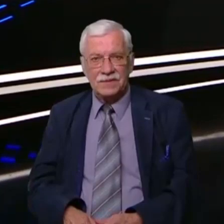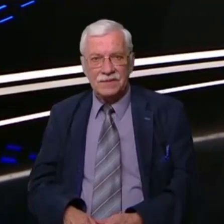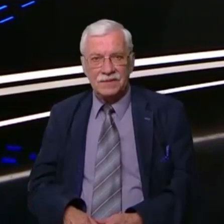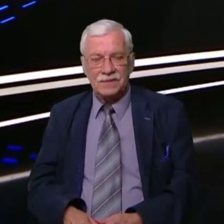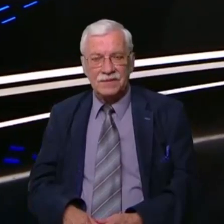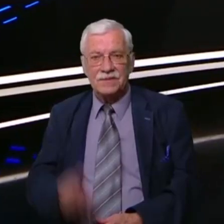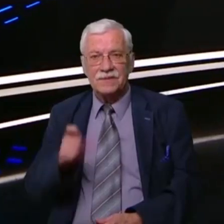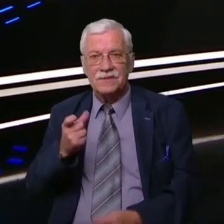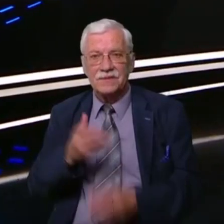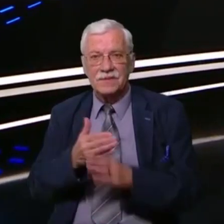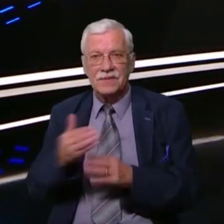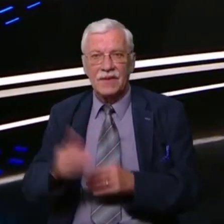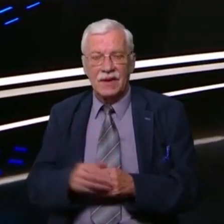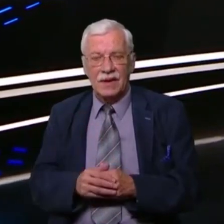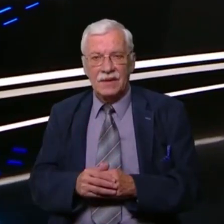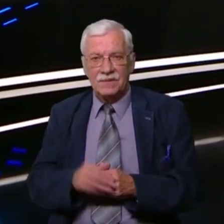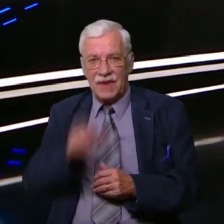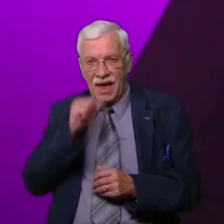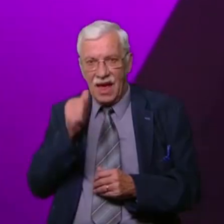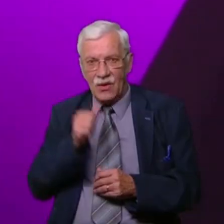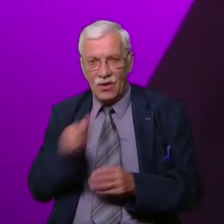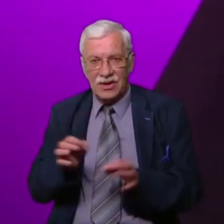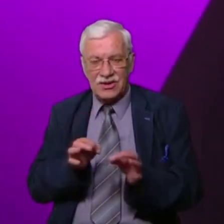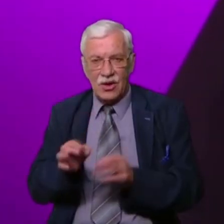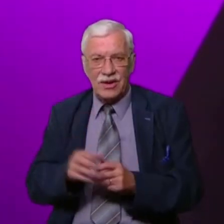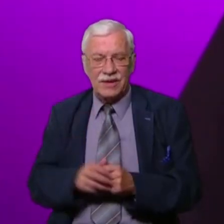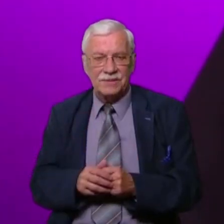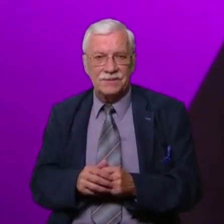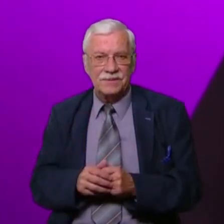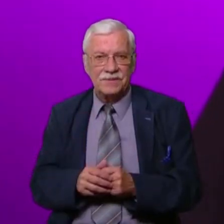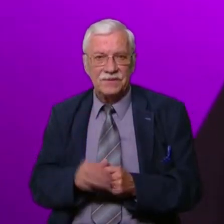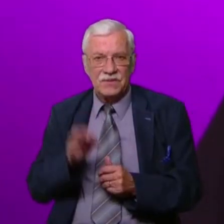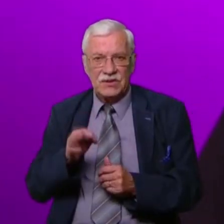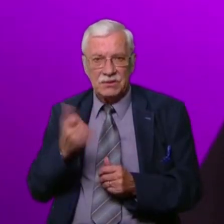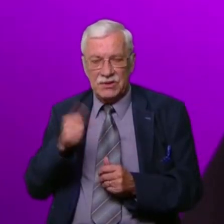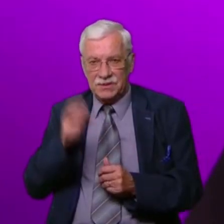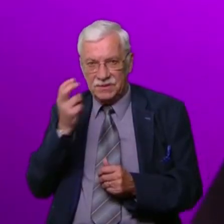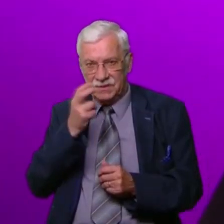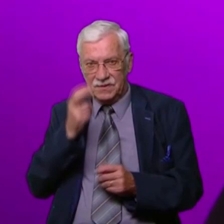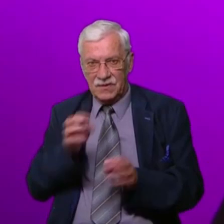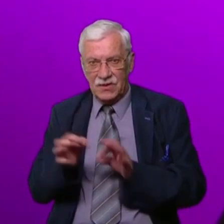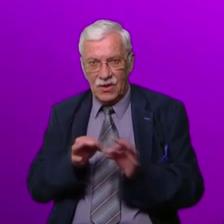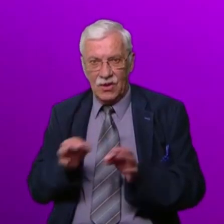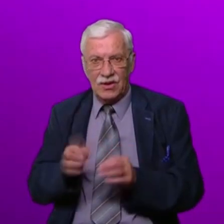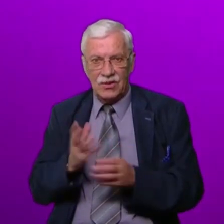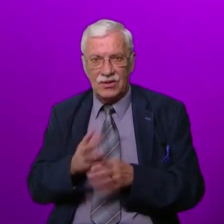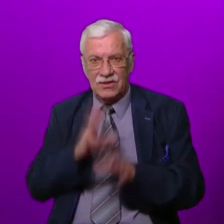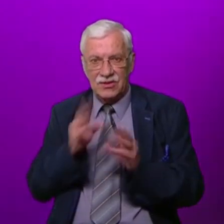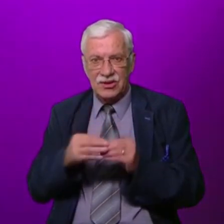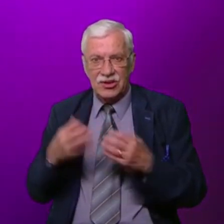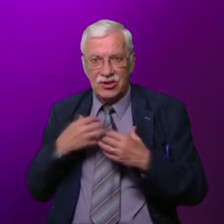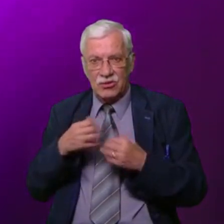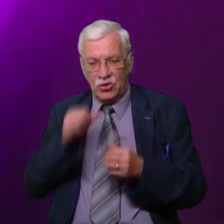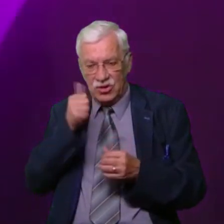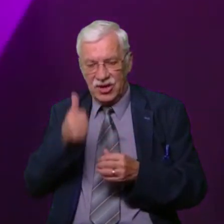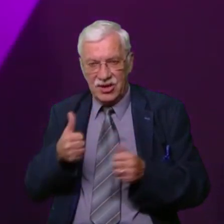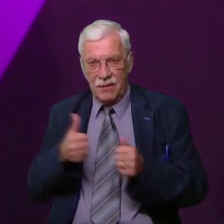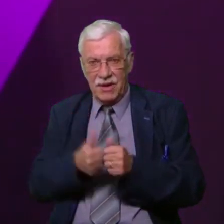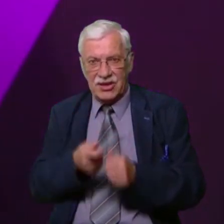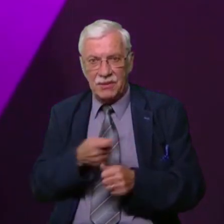cieszyli. Listku. Co dalej? Co dalej? Eurostory, czas na Eurostory. Dzisiaj bardzo ciekawa historia, bo już chyba wszyscy żyjemy jutrzejszym